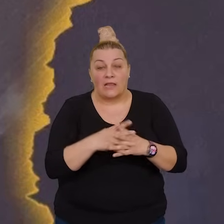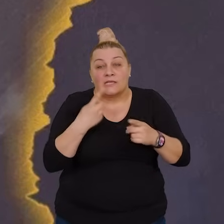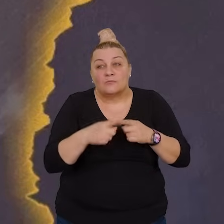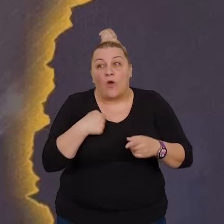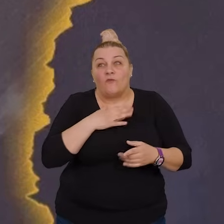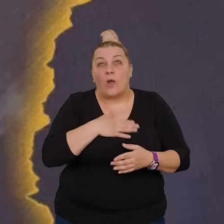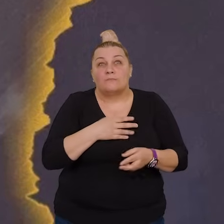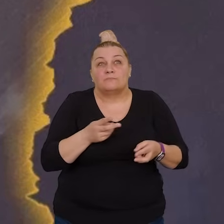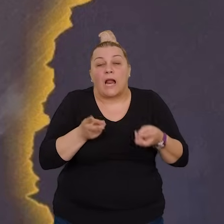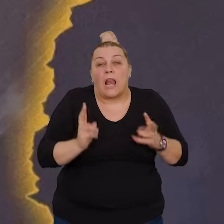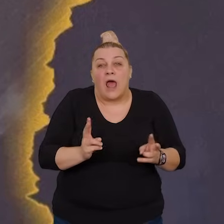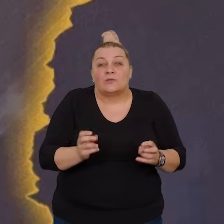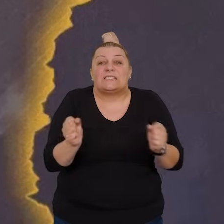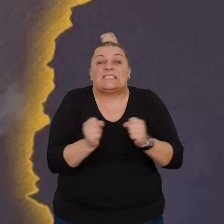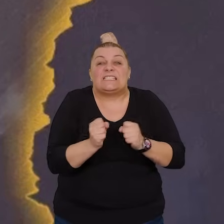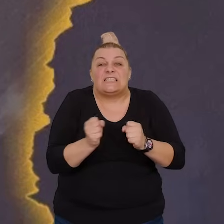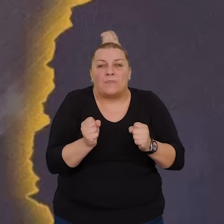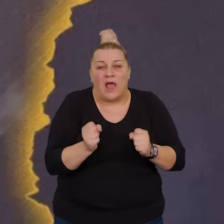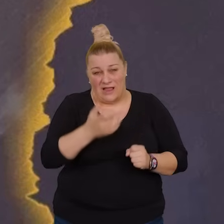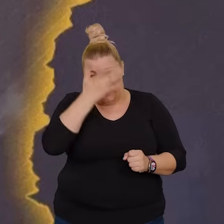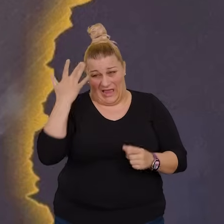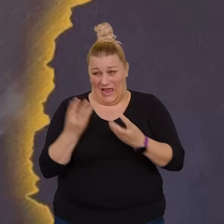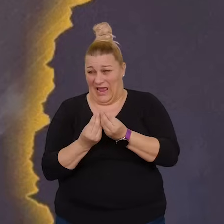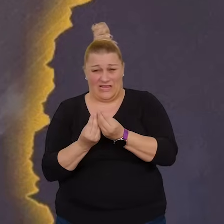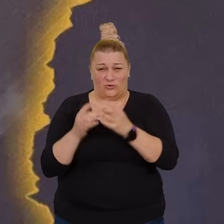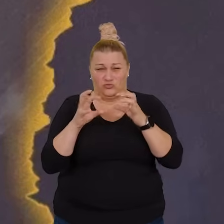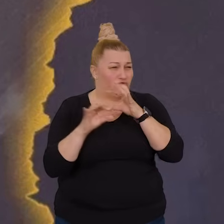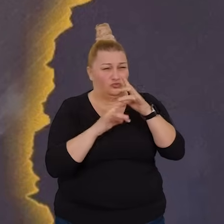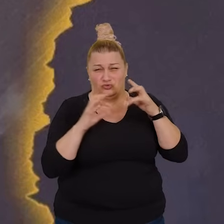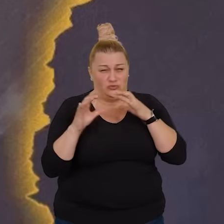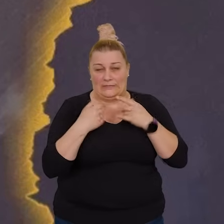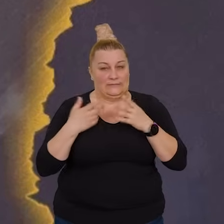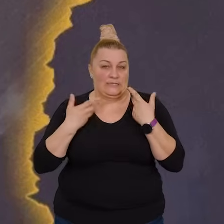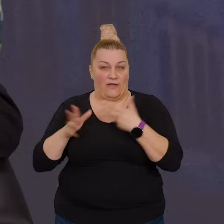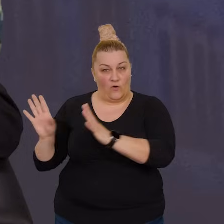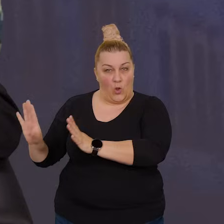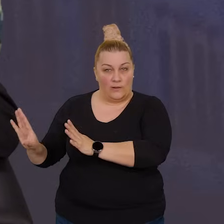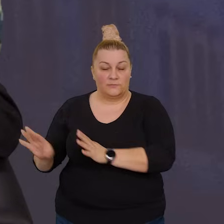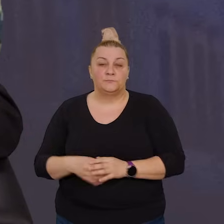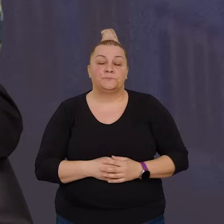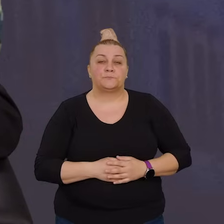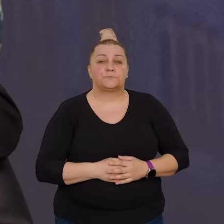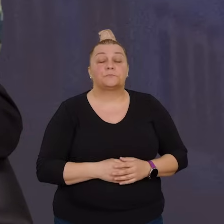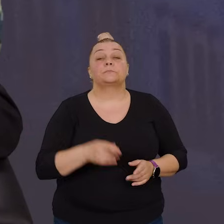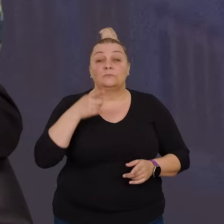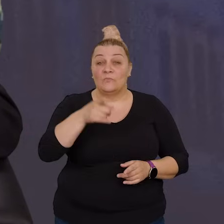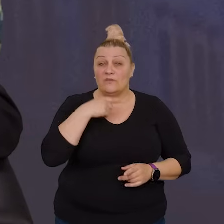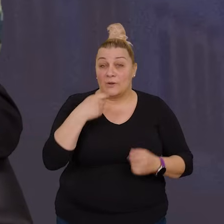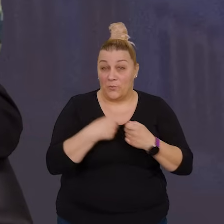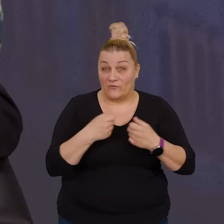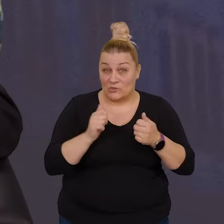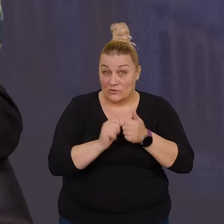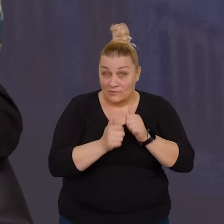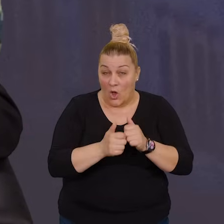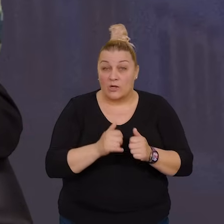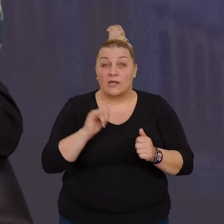mene prazan grad, ne ljeti kad je onaj veliki šušur kojega zapravo ne volim. Kad se veko sporta, Jadran je donio nakon